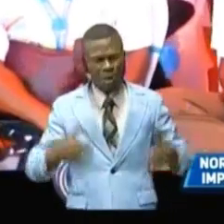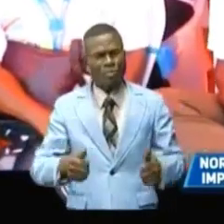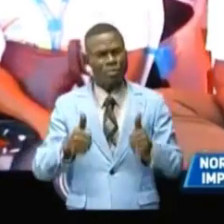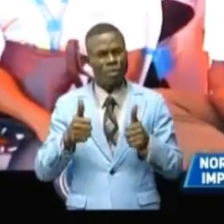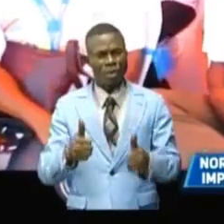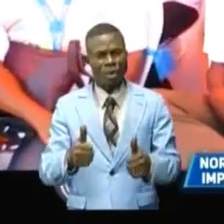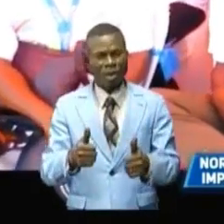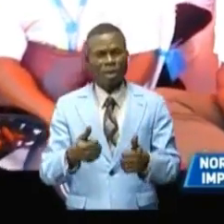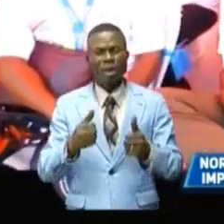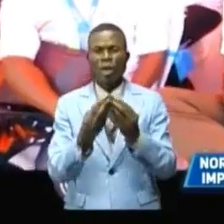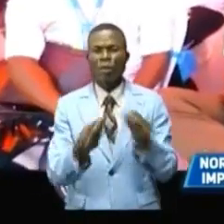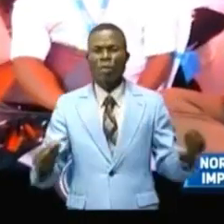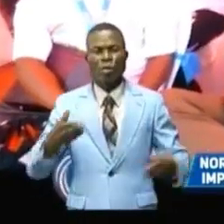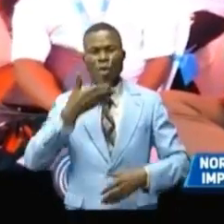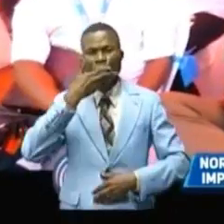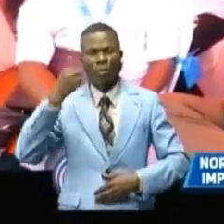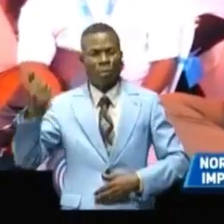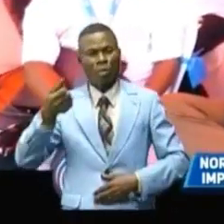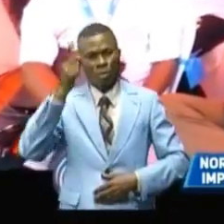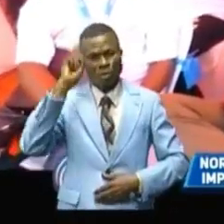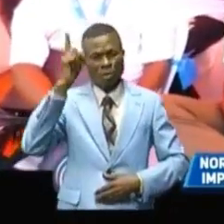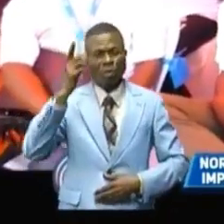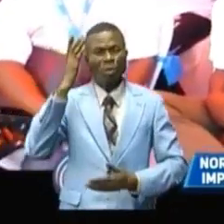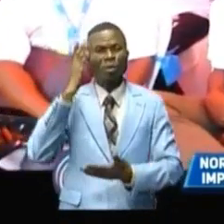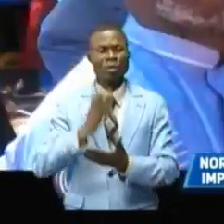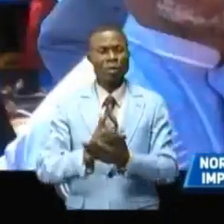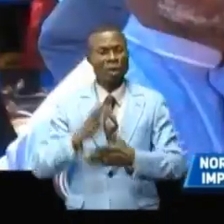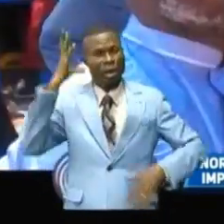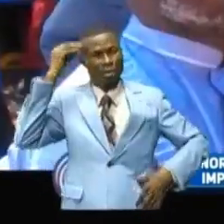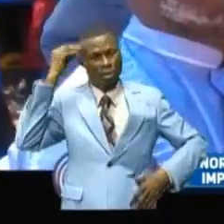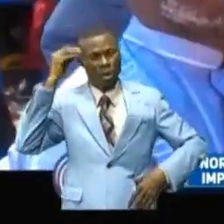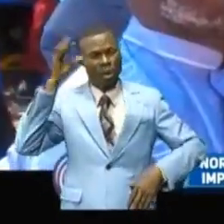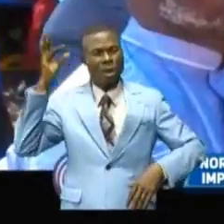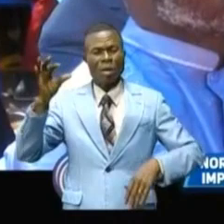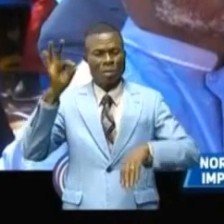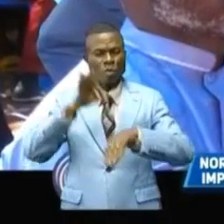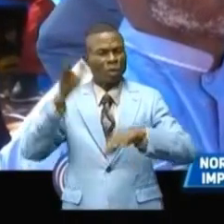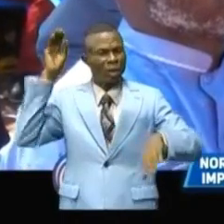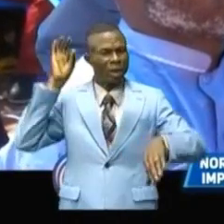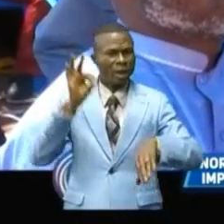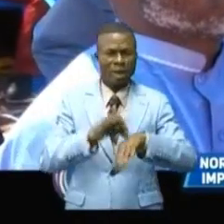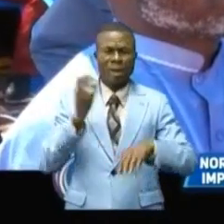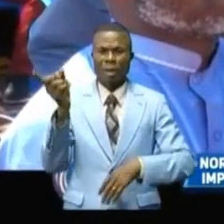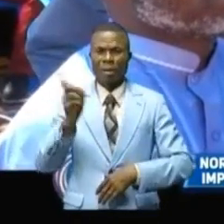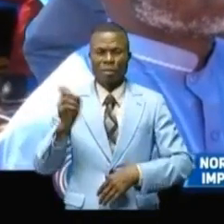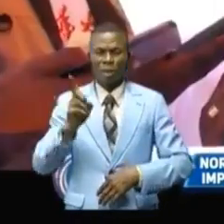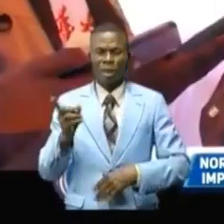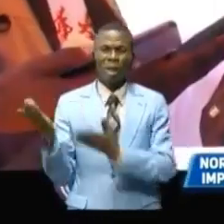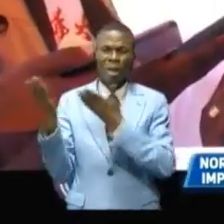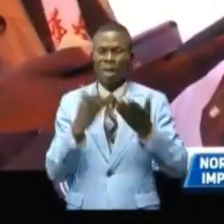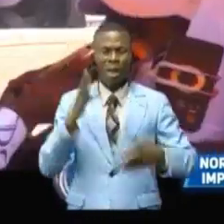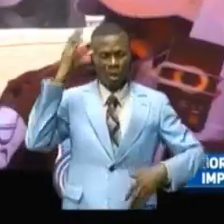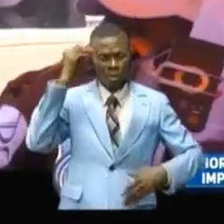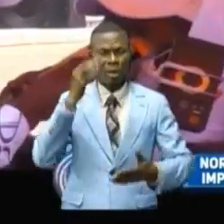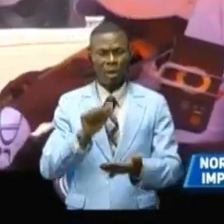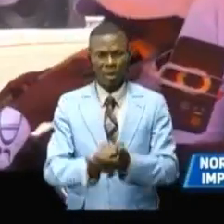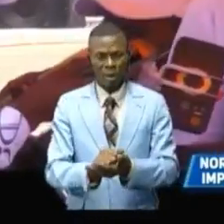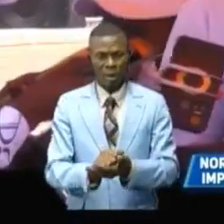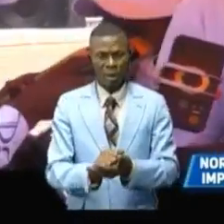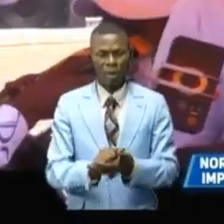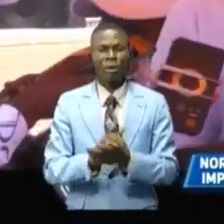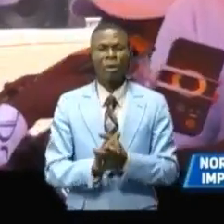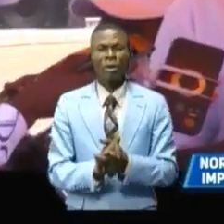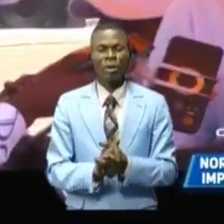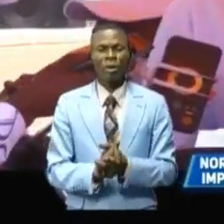imprégnée reste le seul moyen efficace pour éviter les piqûres de moustiquaires transporteurs de la malaria. En adoptant